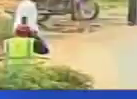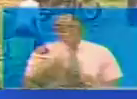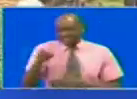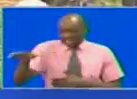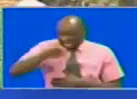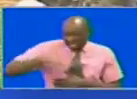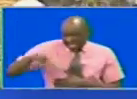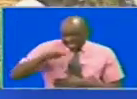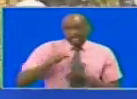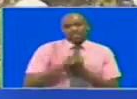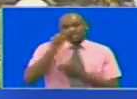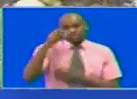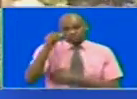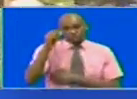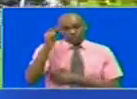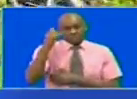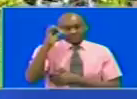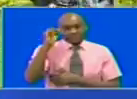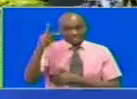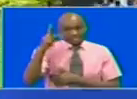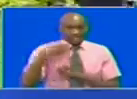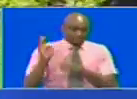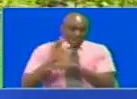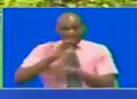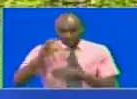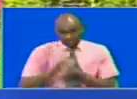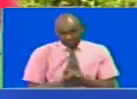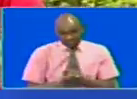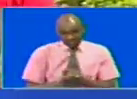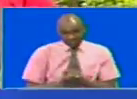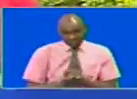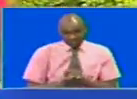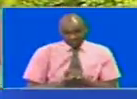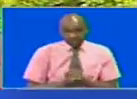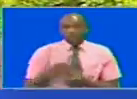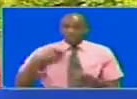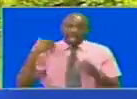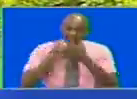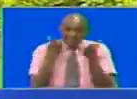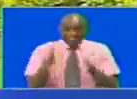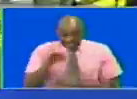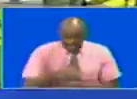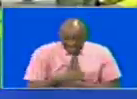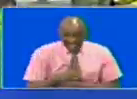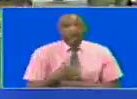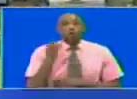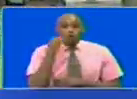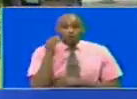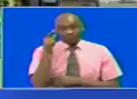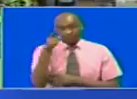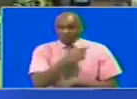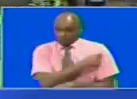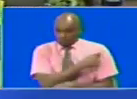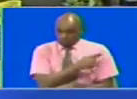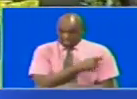Eneo bunge la Sotik, kaunti ya Bomet. Sasa je? Salama sana. Yeah. Tunawasili katika makao ya Dr. Joyce